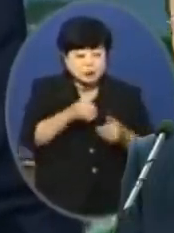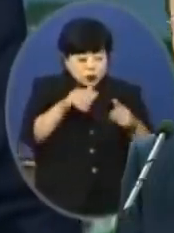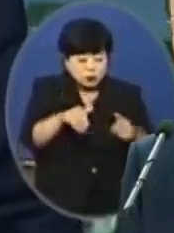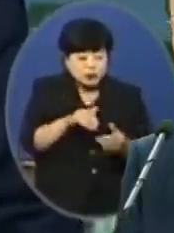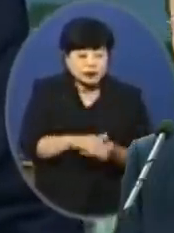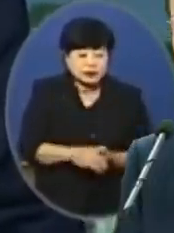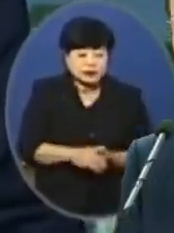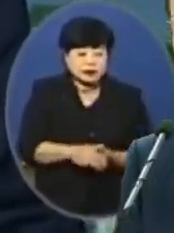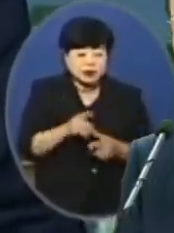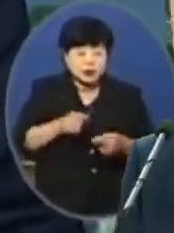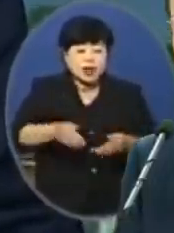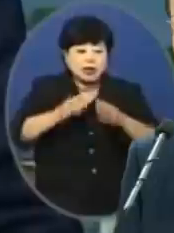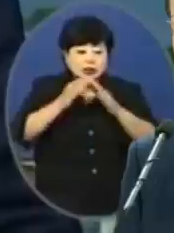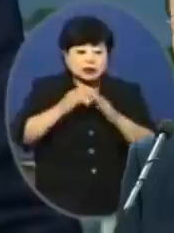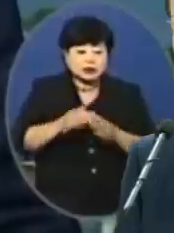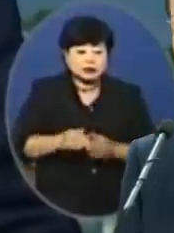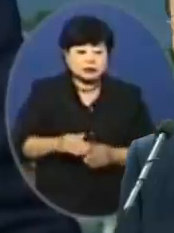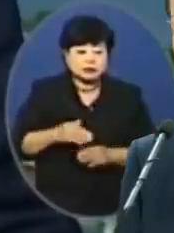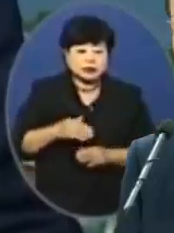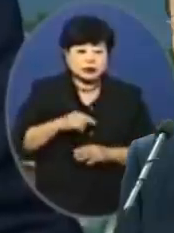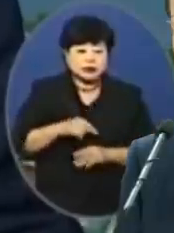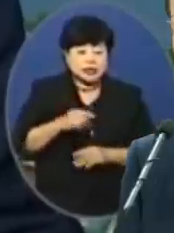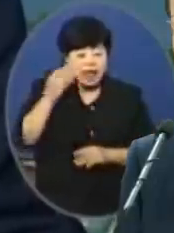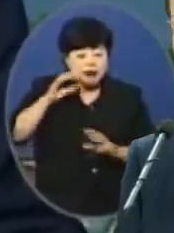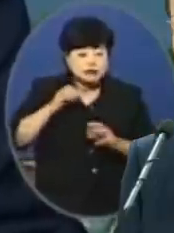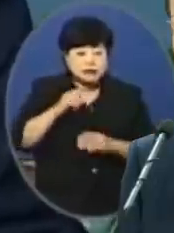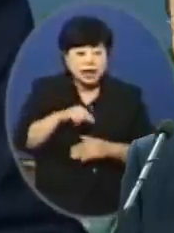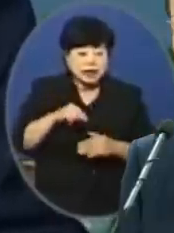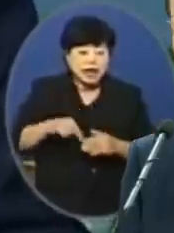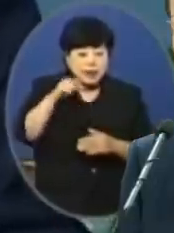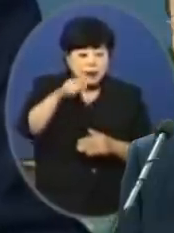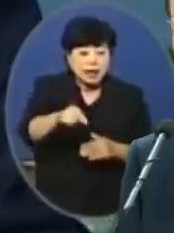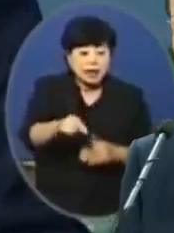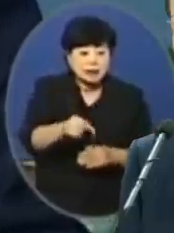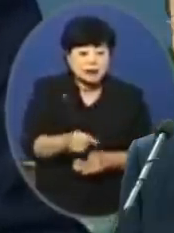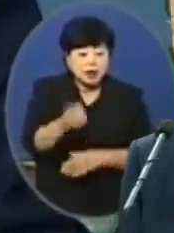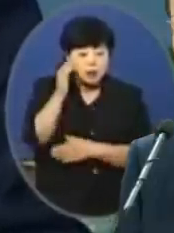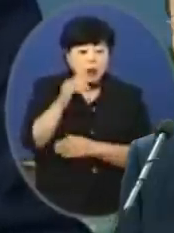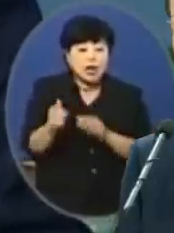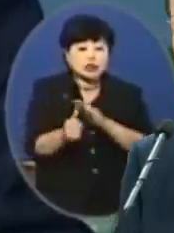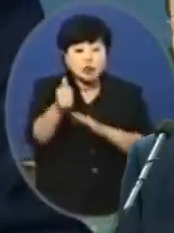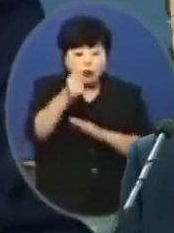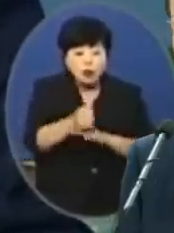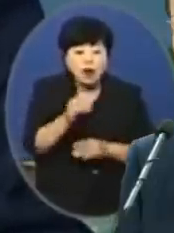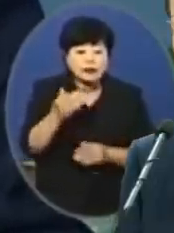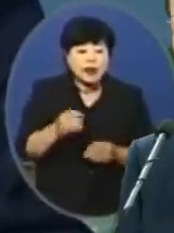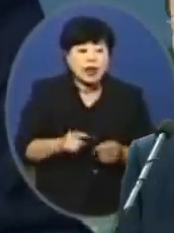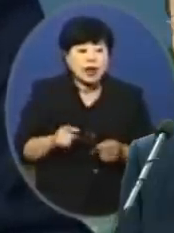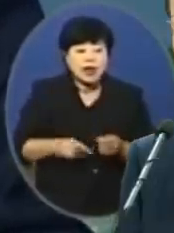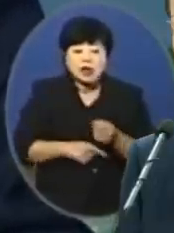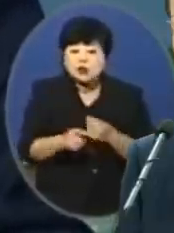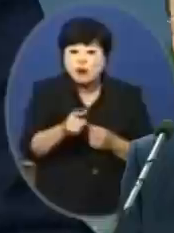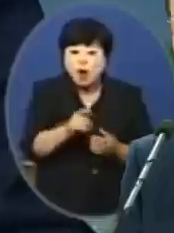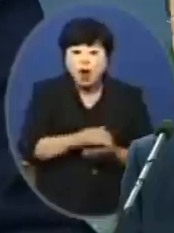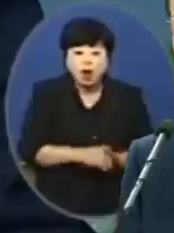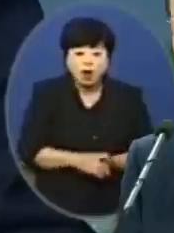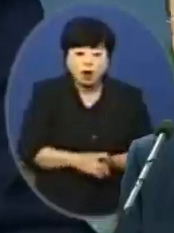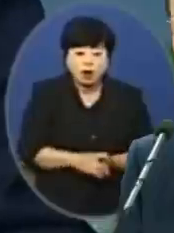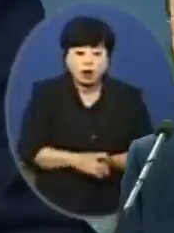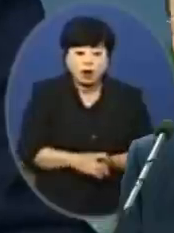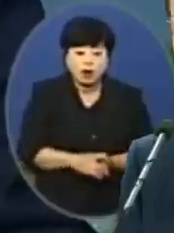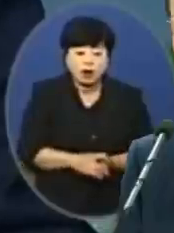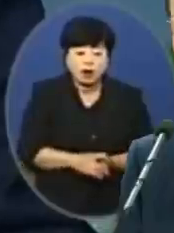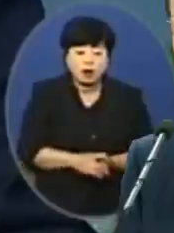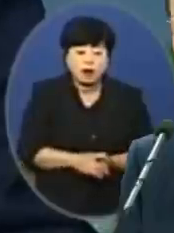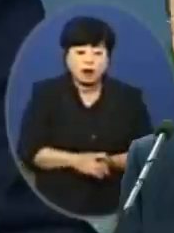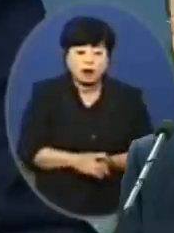종들은 국내에서나 해외에서 목회 성공을 하고 있다. 그 왜 그러냐?